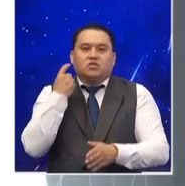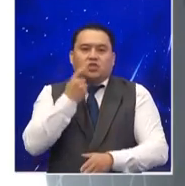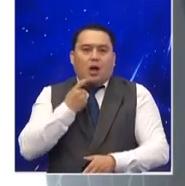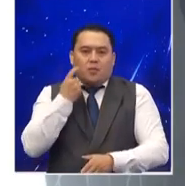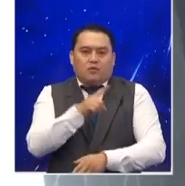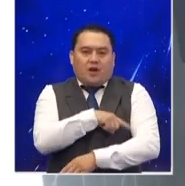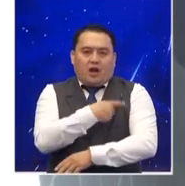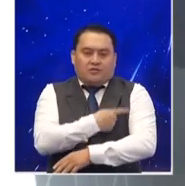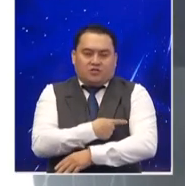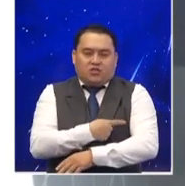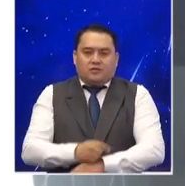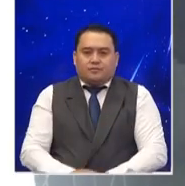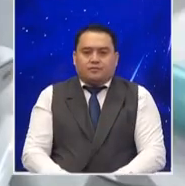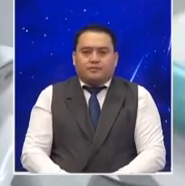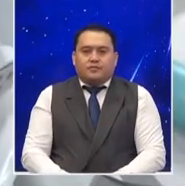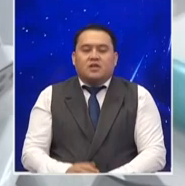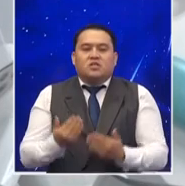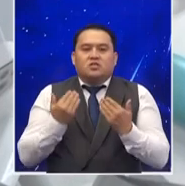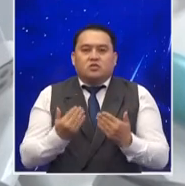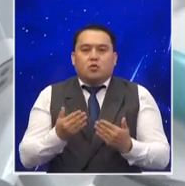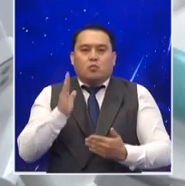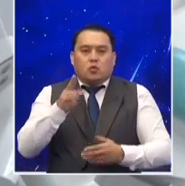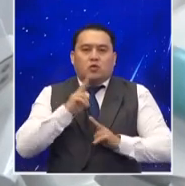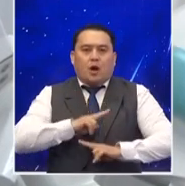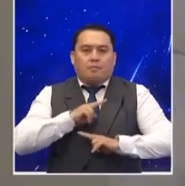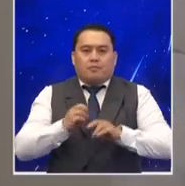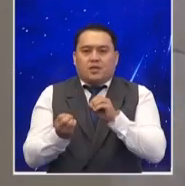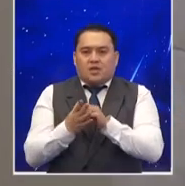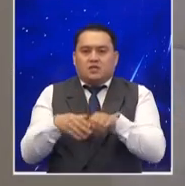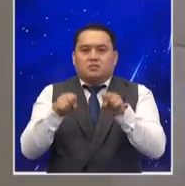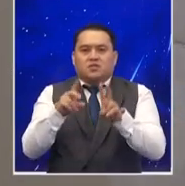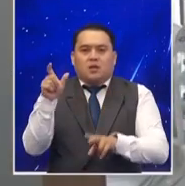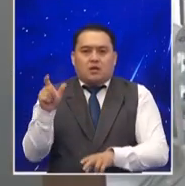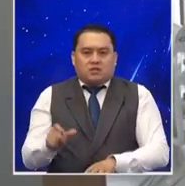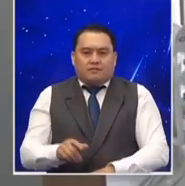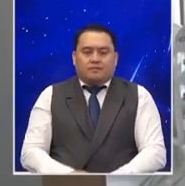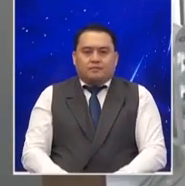и врачей общей практики. С этого момента здесь будут трудиться 15 специалистов.